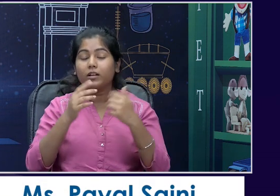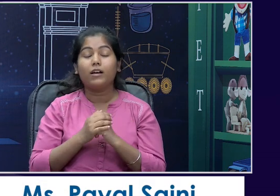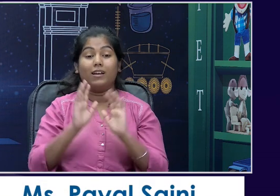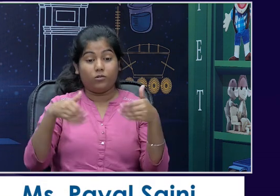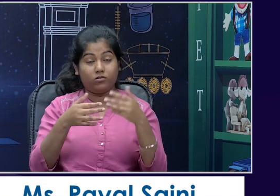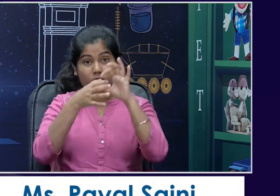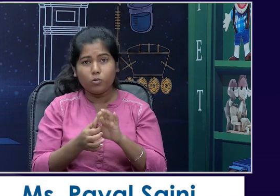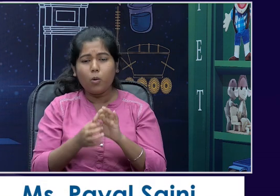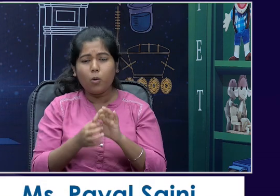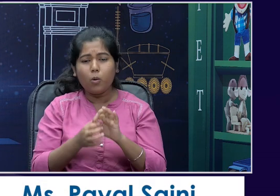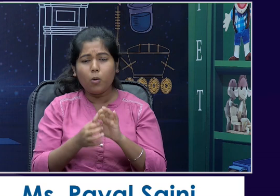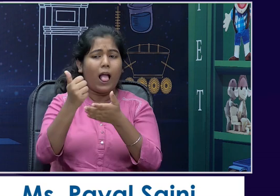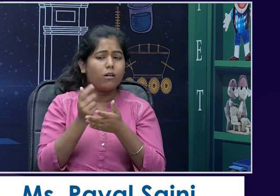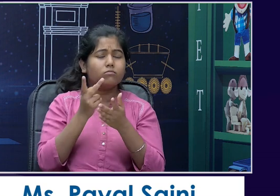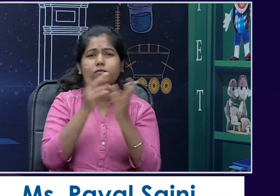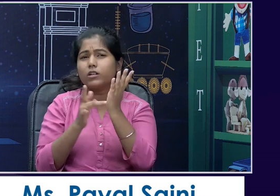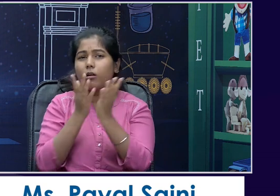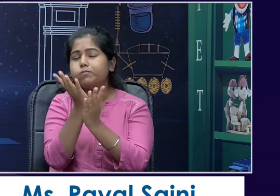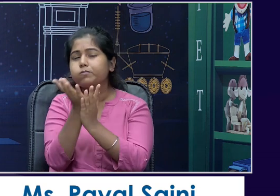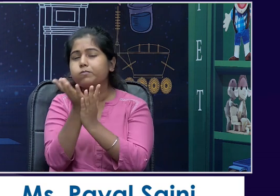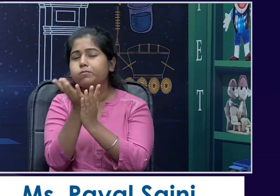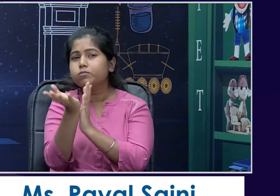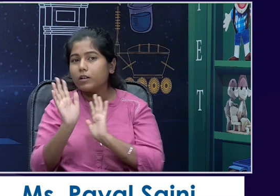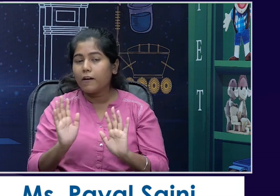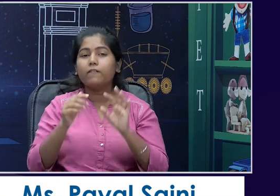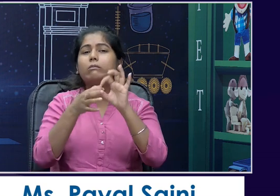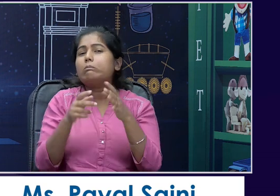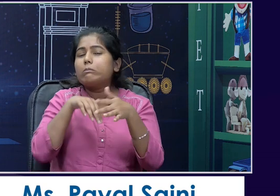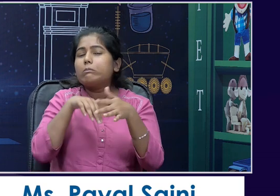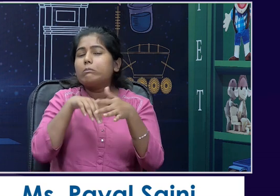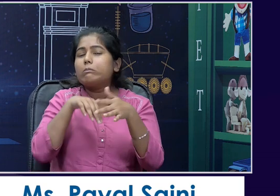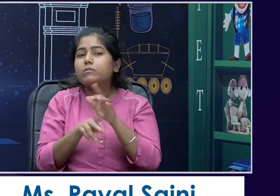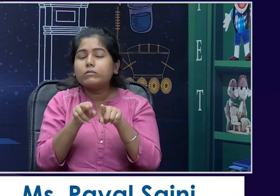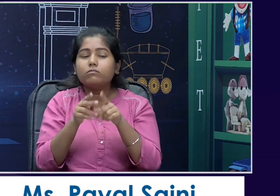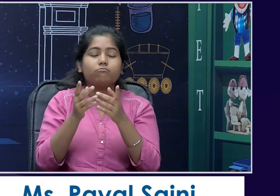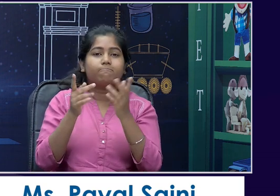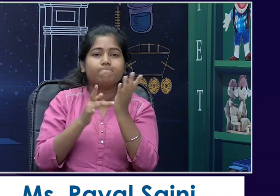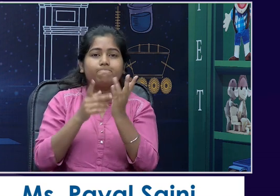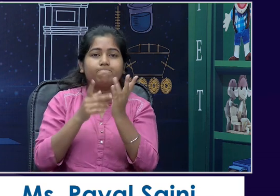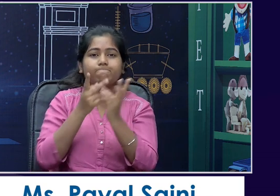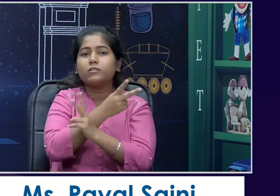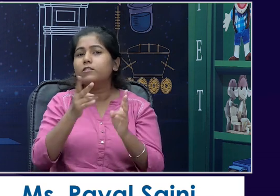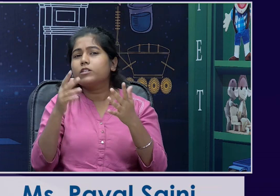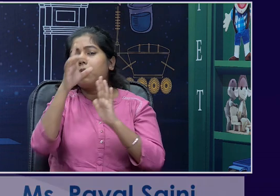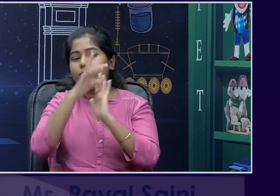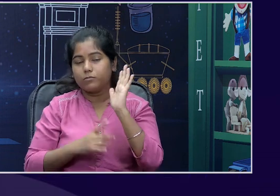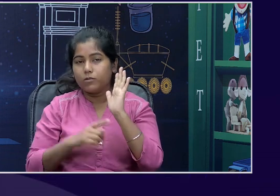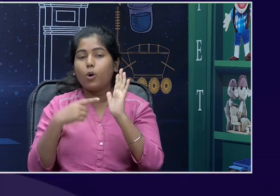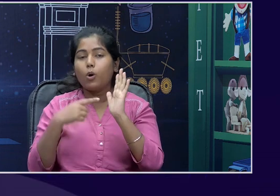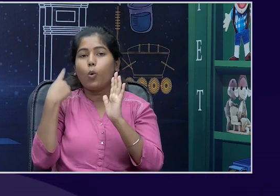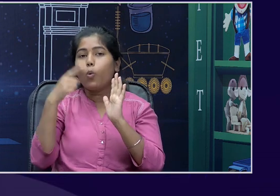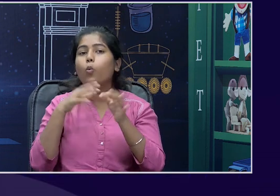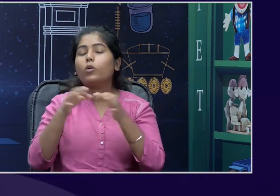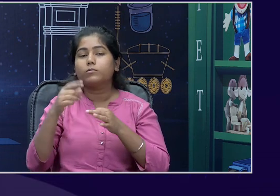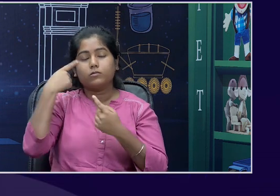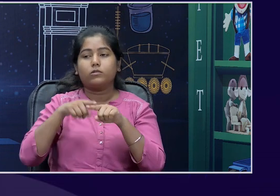असिस्टिव टेक्नोलॉजी। क्या चीज होती है ये, किस तरह की टेक्नोलॉजीज हैं ये, आपको बताया जाएगा विस्तार से हमारे विशेषज्ञ द्वारा, जो